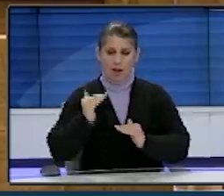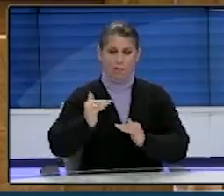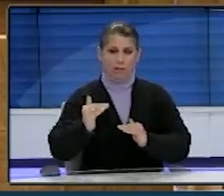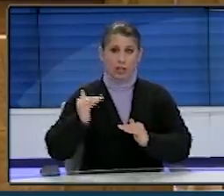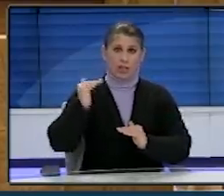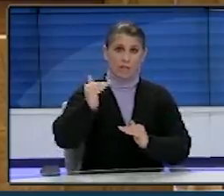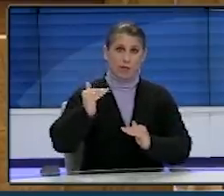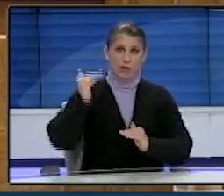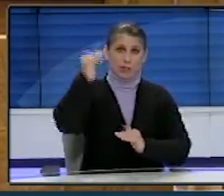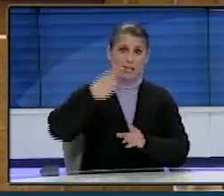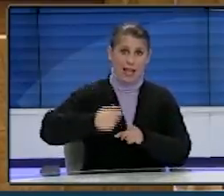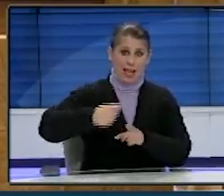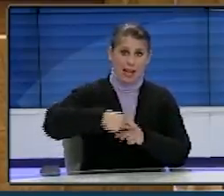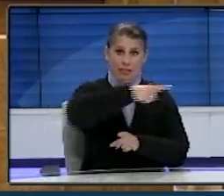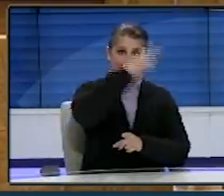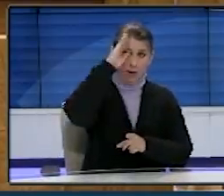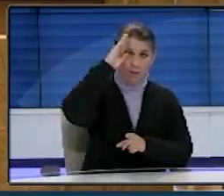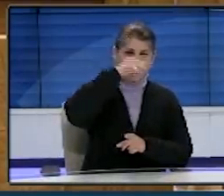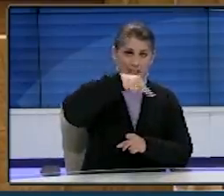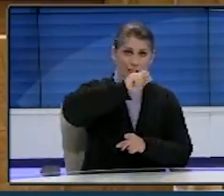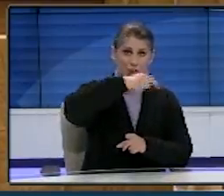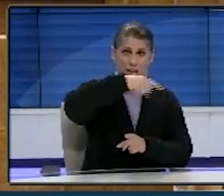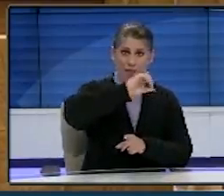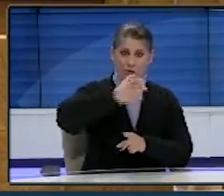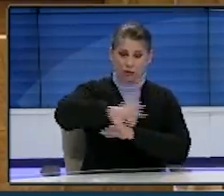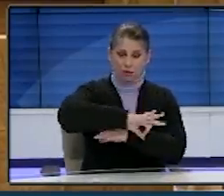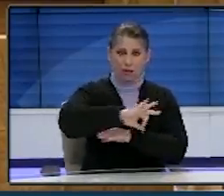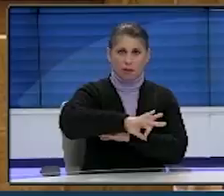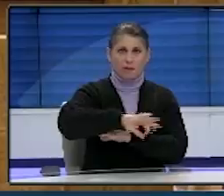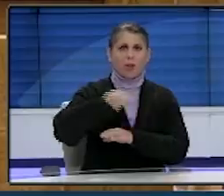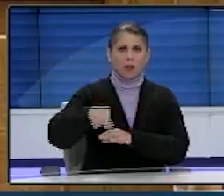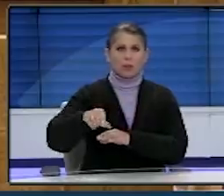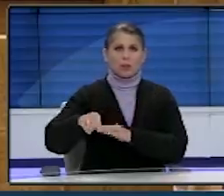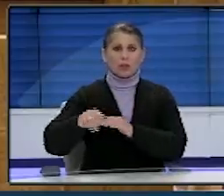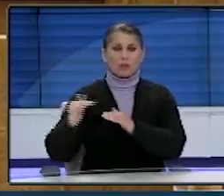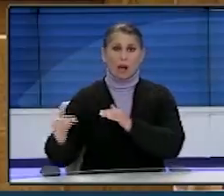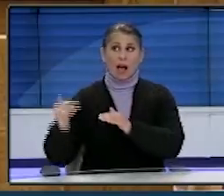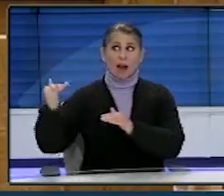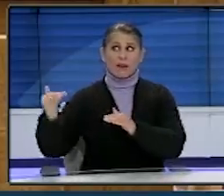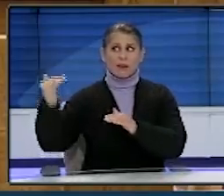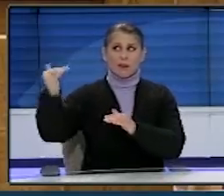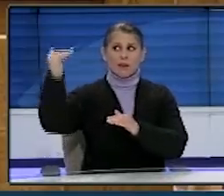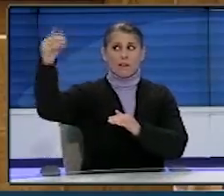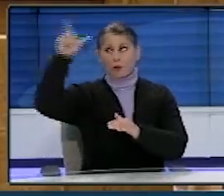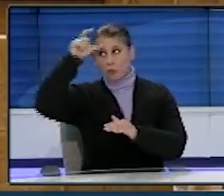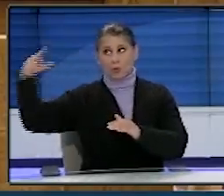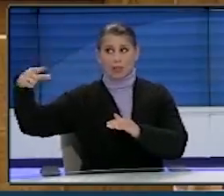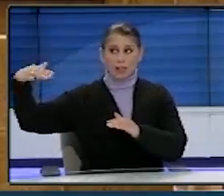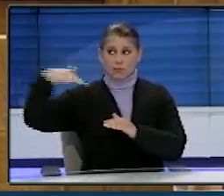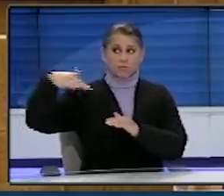αναβαθμιζόταν η Ελλάδα στα αμερικάνικα, στα ανατοϊκά σχέδια, τόσο ανέβαιναν και οι τουρκικές